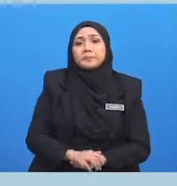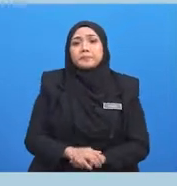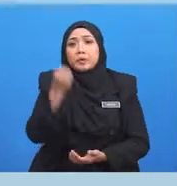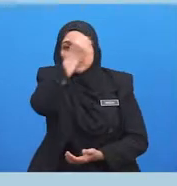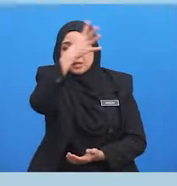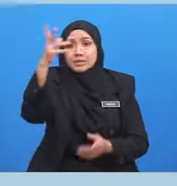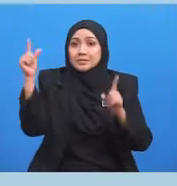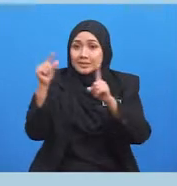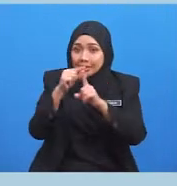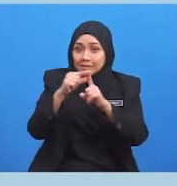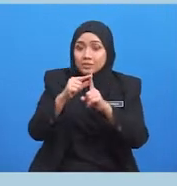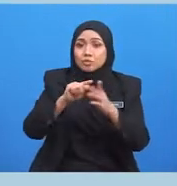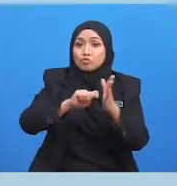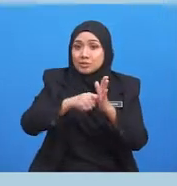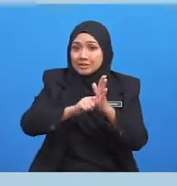kata kunci.